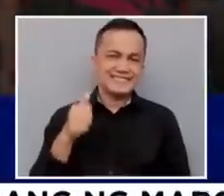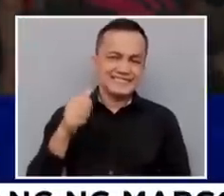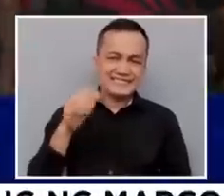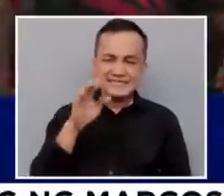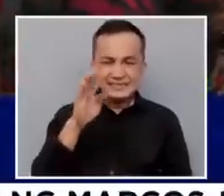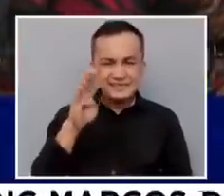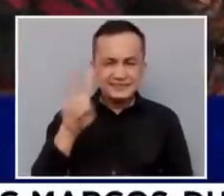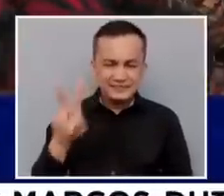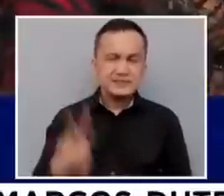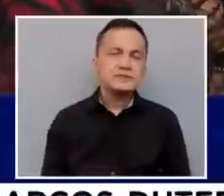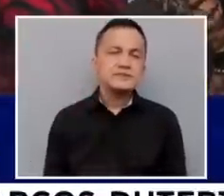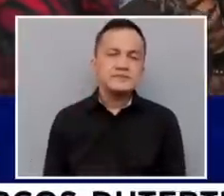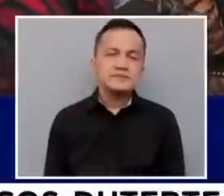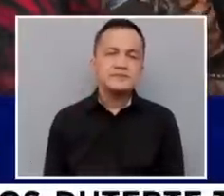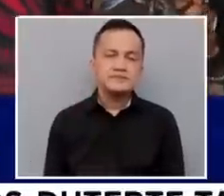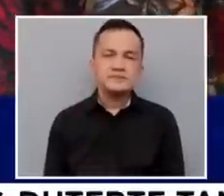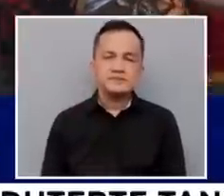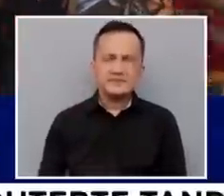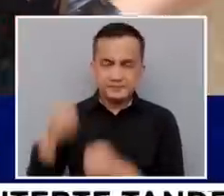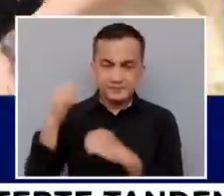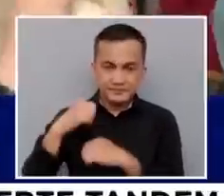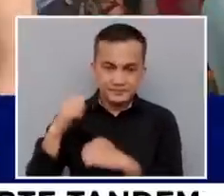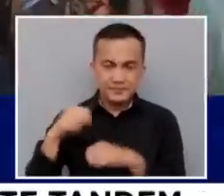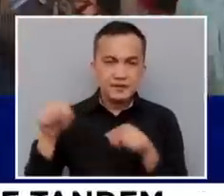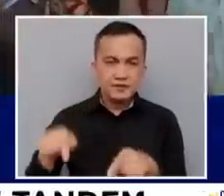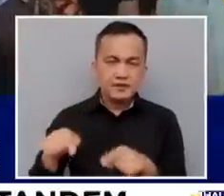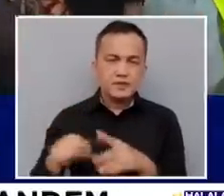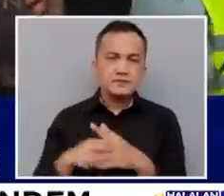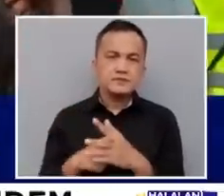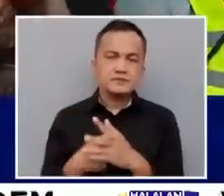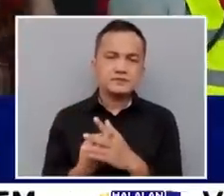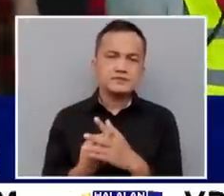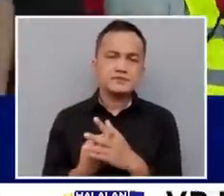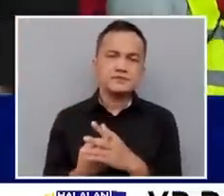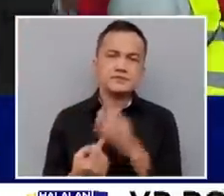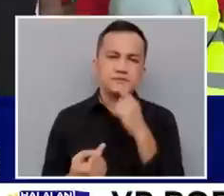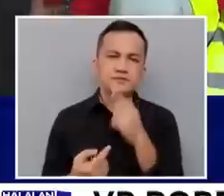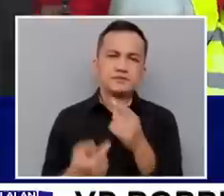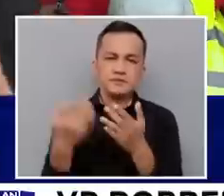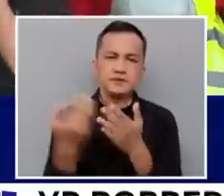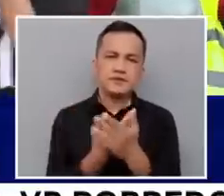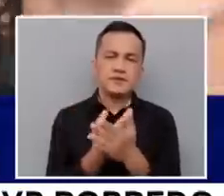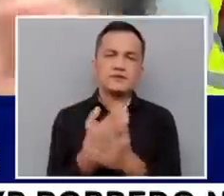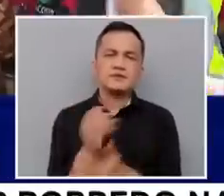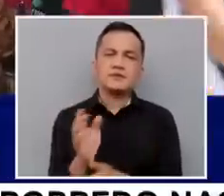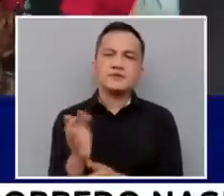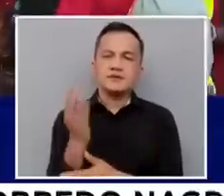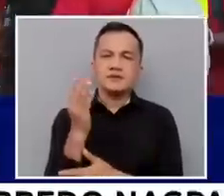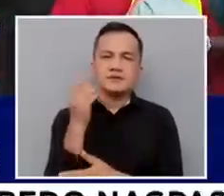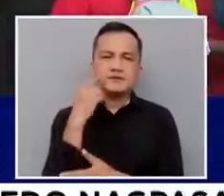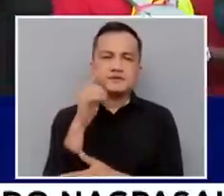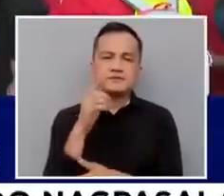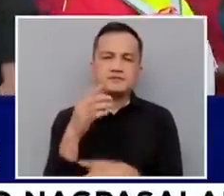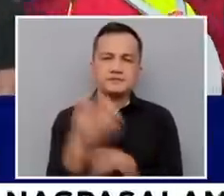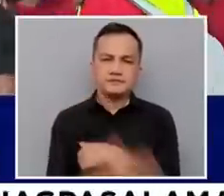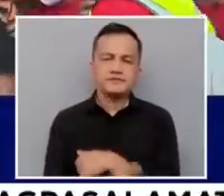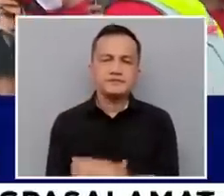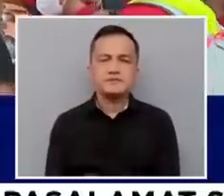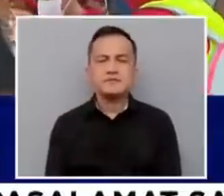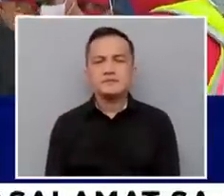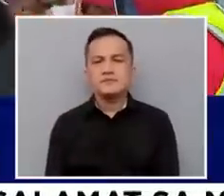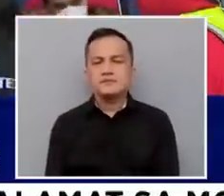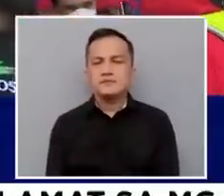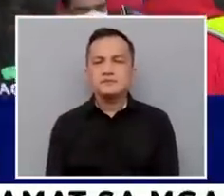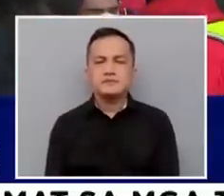team at umaasa sila na ito na ang magiging simula ng anilay bagong umaga para sa bansa. Alvin, tiwala sila